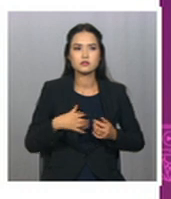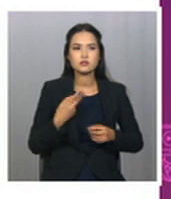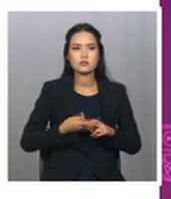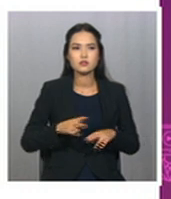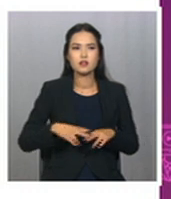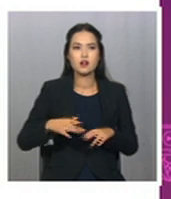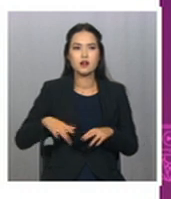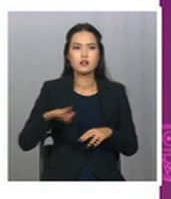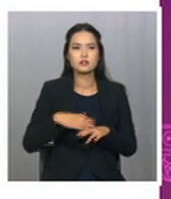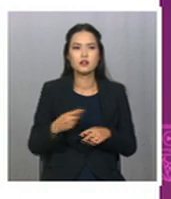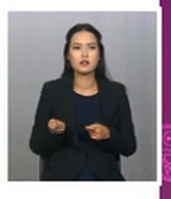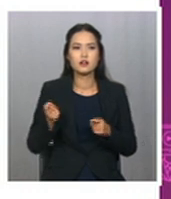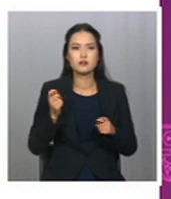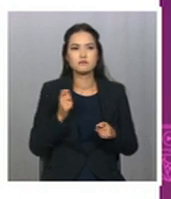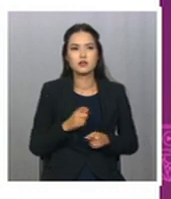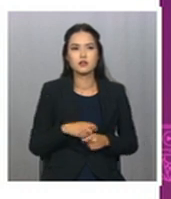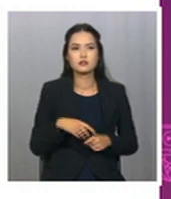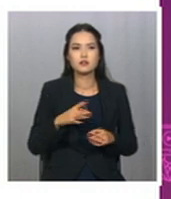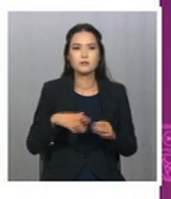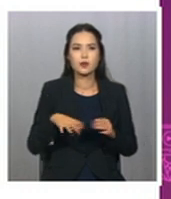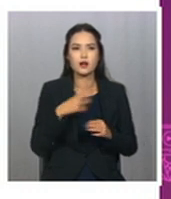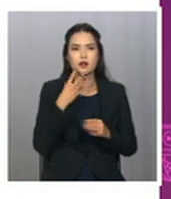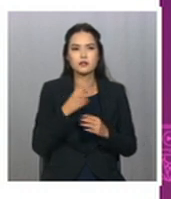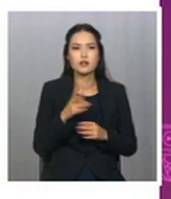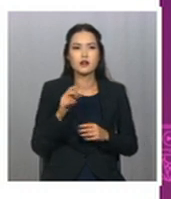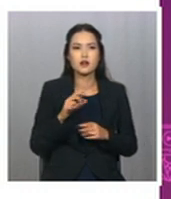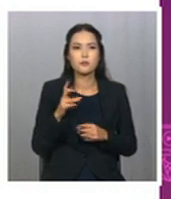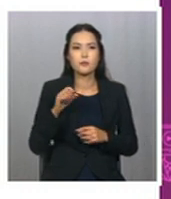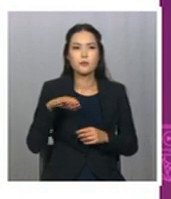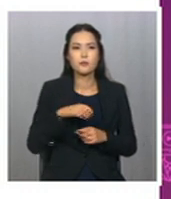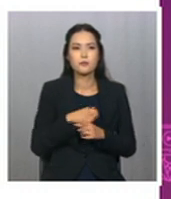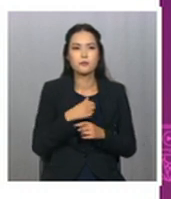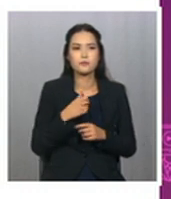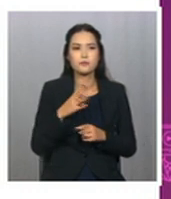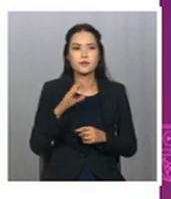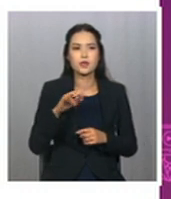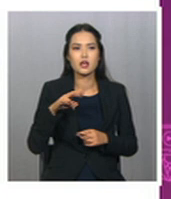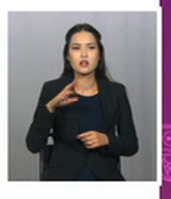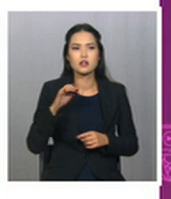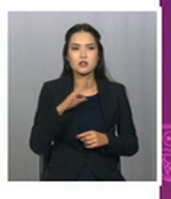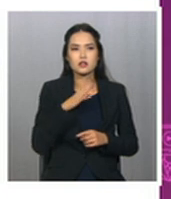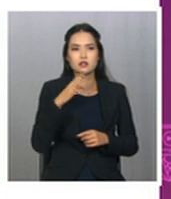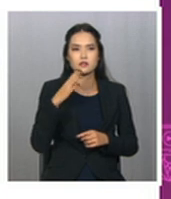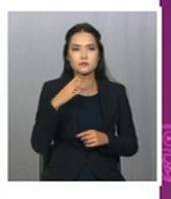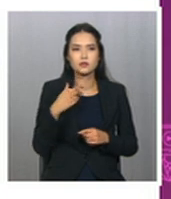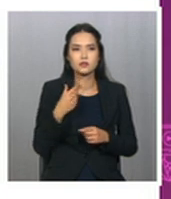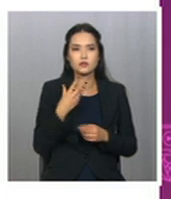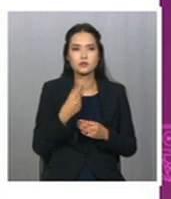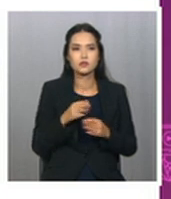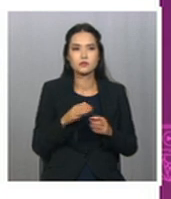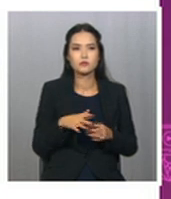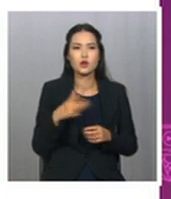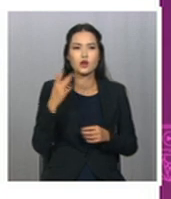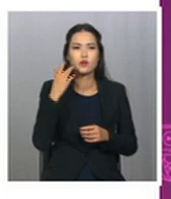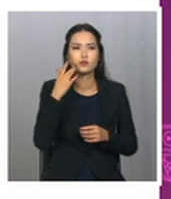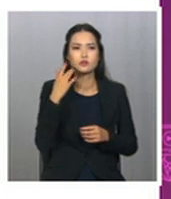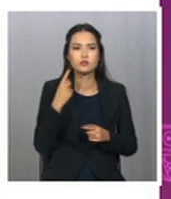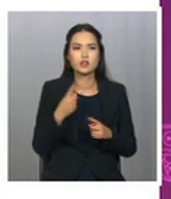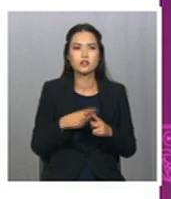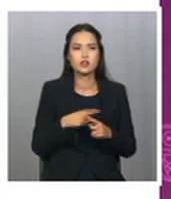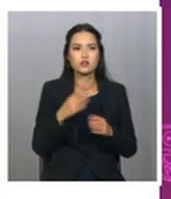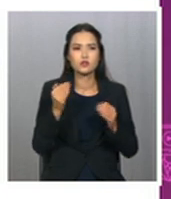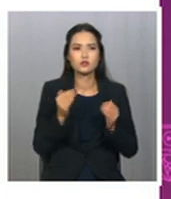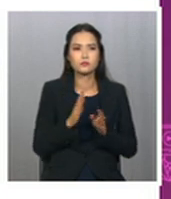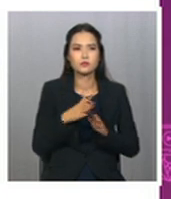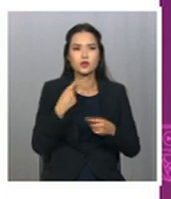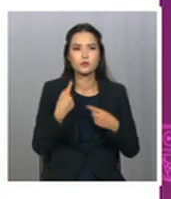ағайыны байтасты да таң атар атпастан өзі оятып тұрғызып еді. Күн ұзын аттан да түспей, өзге жүргіншілерден оқ